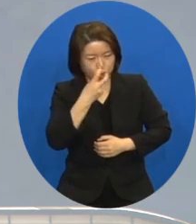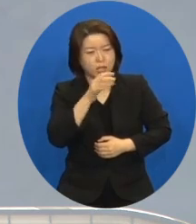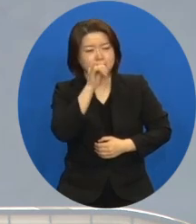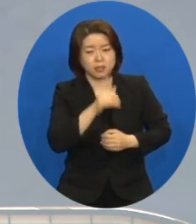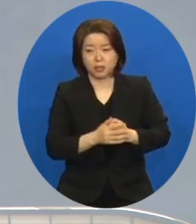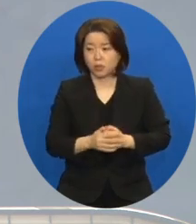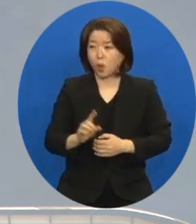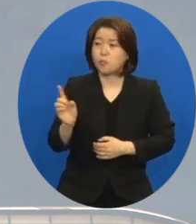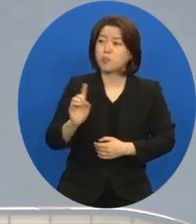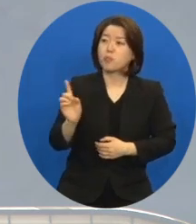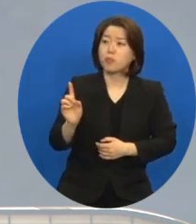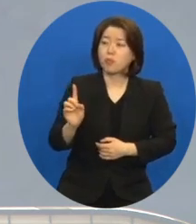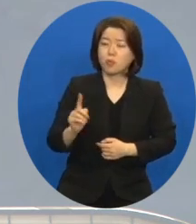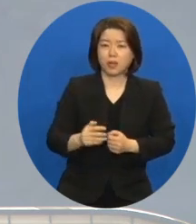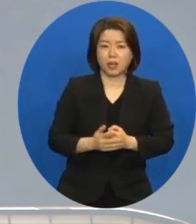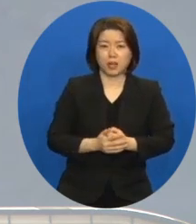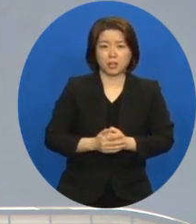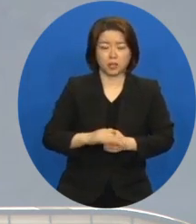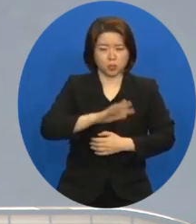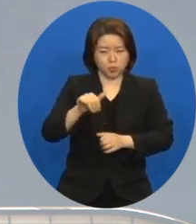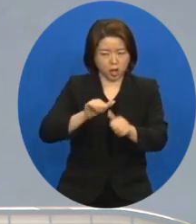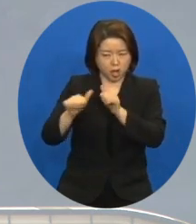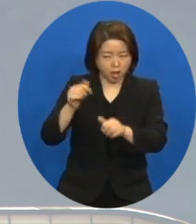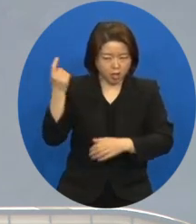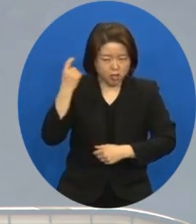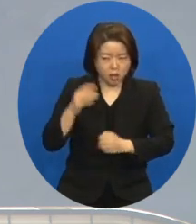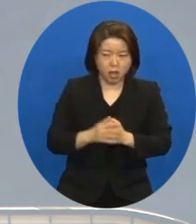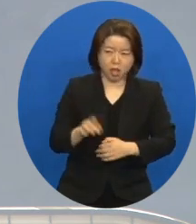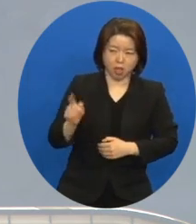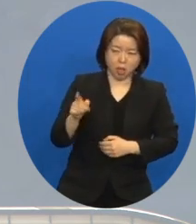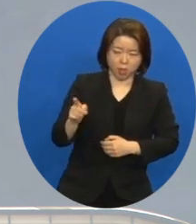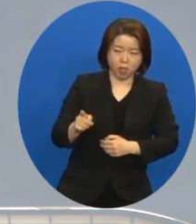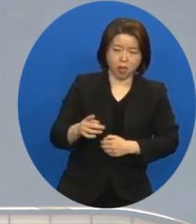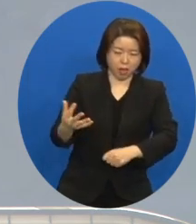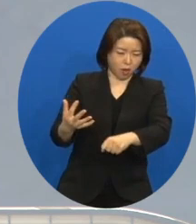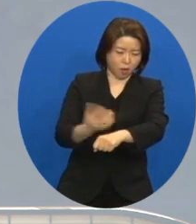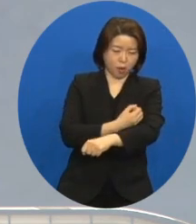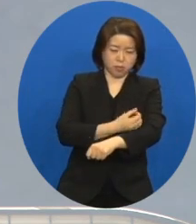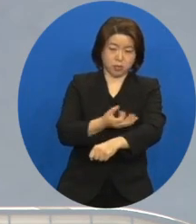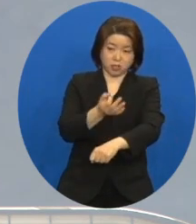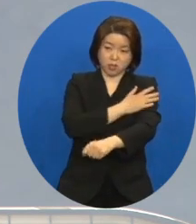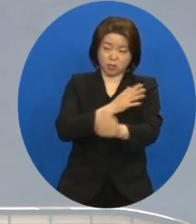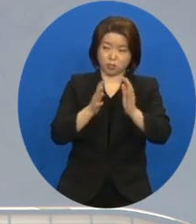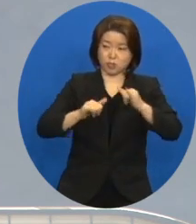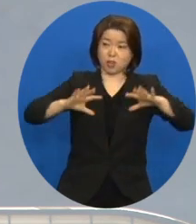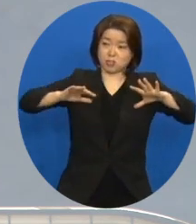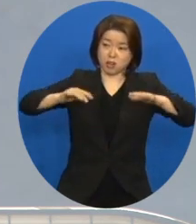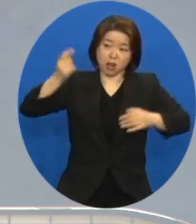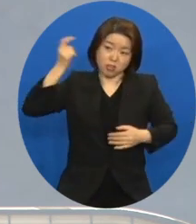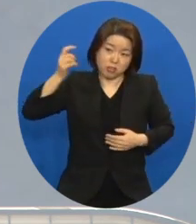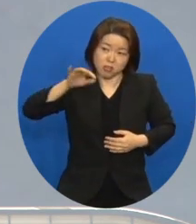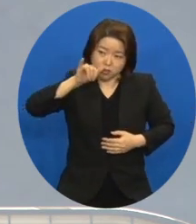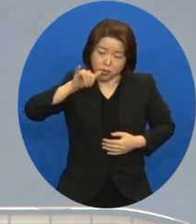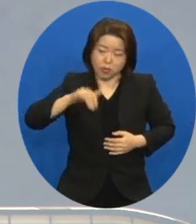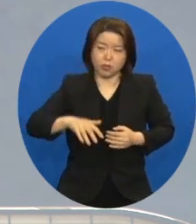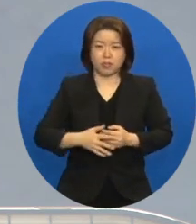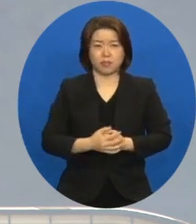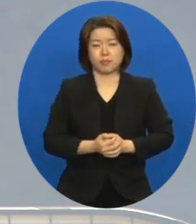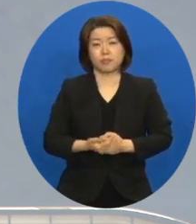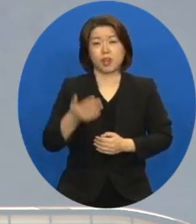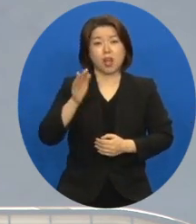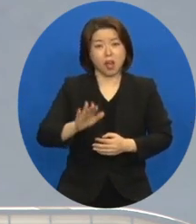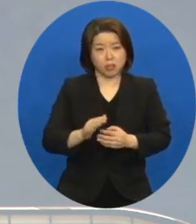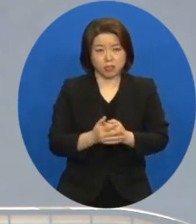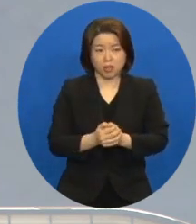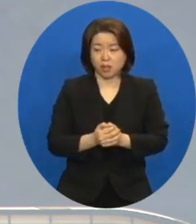조사한단 말입니까? 아니 우리가 소문을 듣기를 당신이 엄청난 부자라고 자랑하는 것을 들었는데